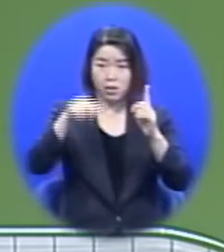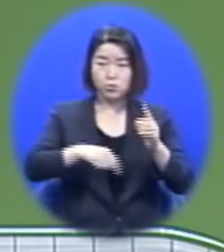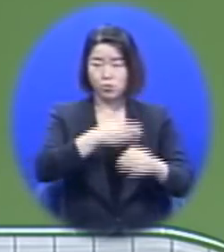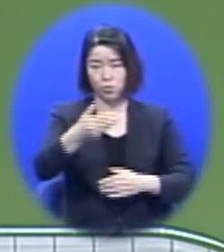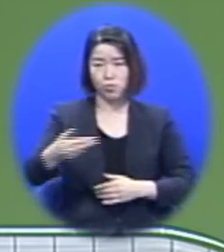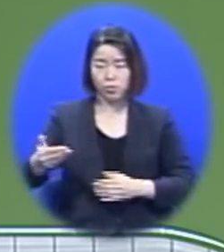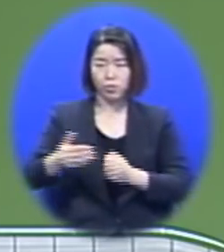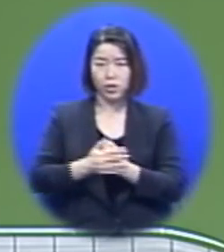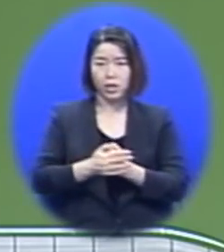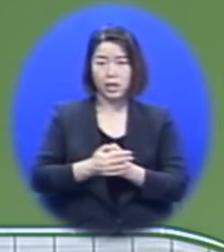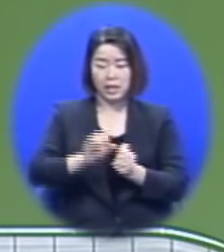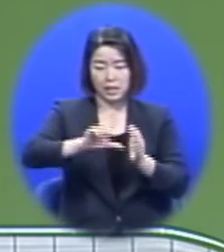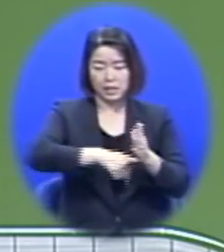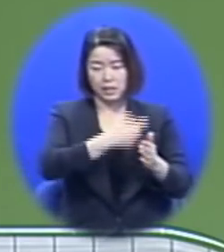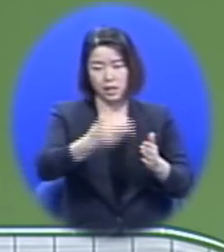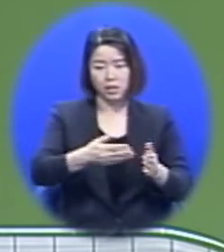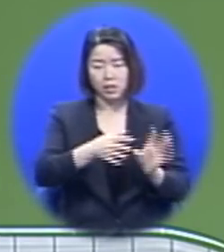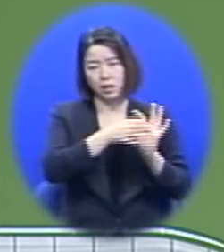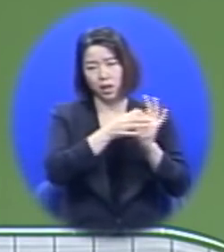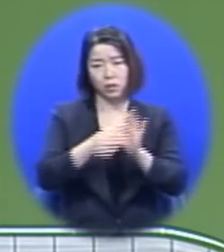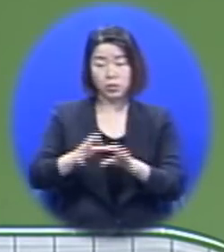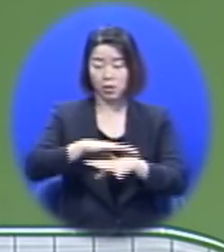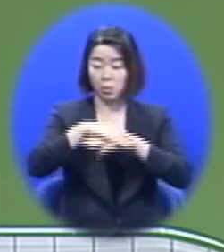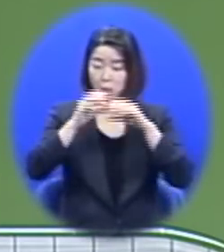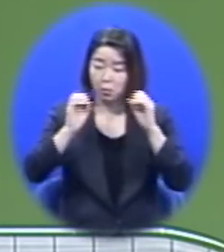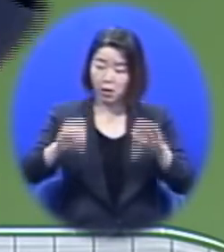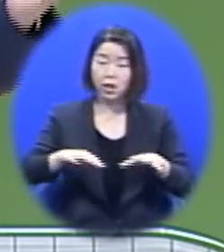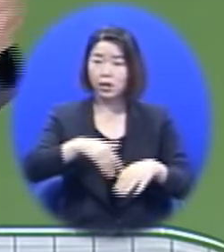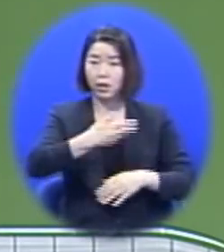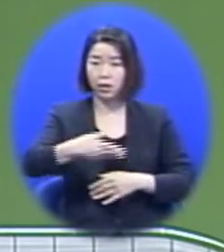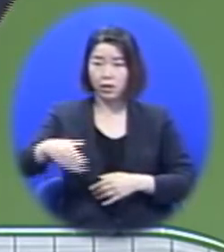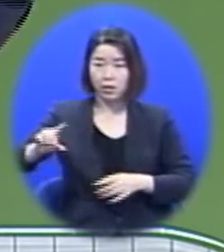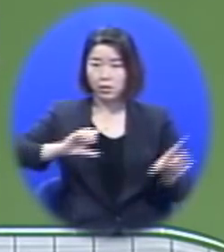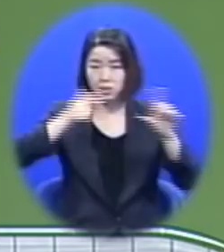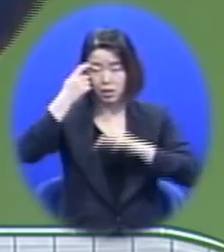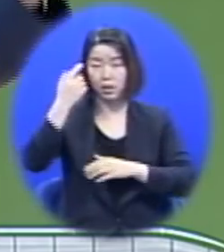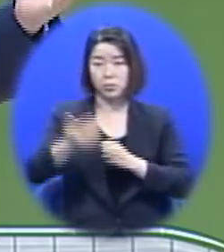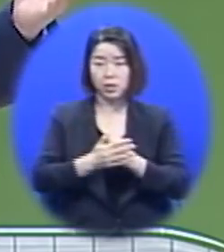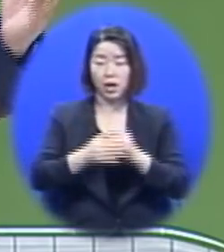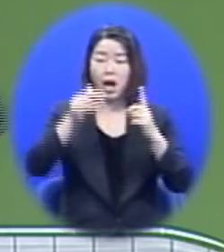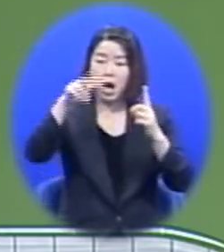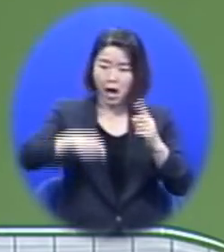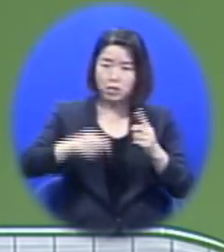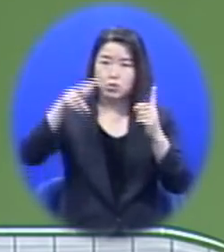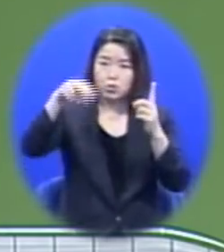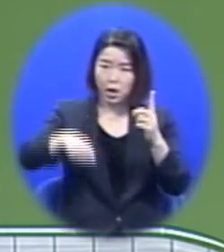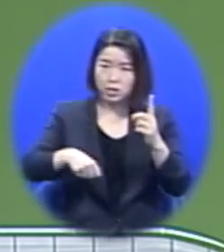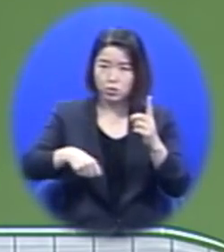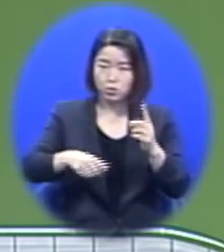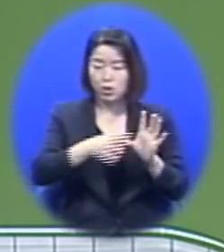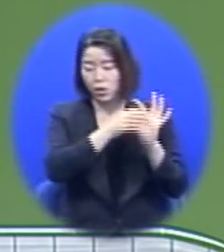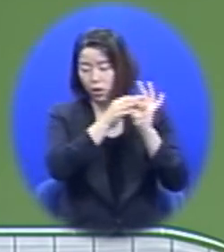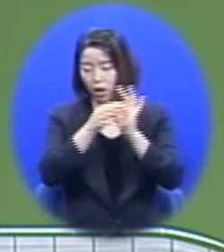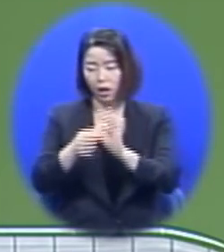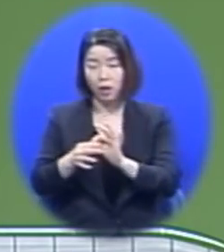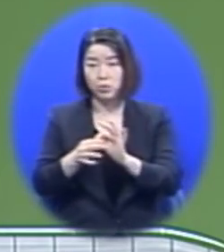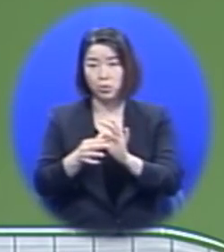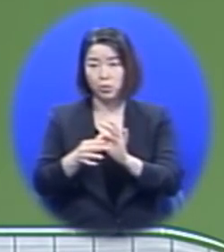세월을 이렇게 그냥 계속 보내실 겁니까? 이렇게 한 주간, 또 한 주간, 또 한 주간 그러다가 인생은